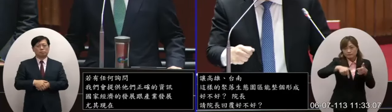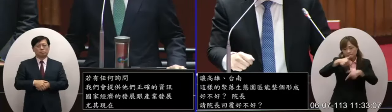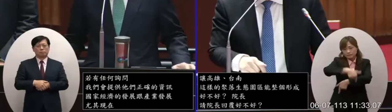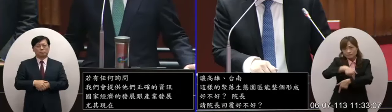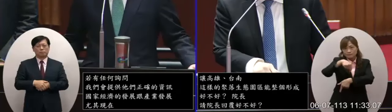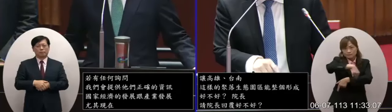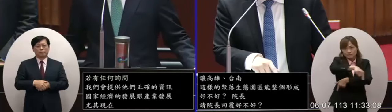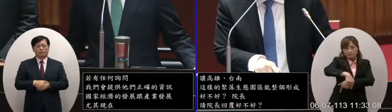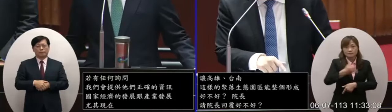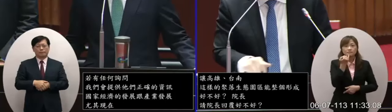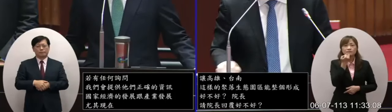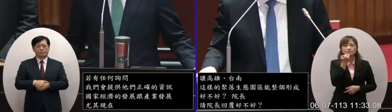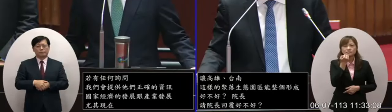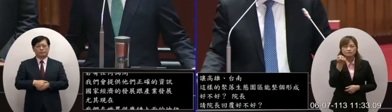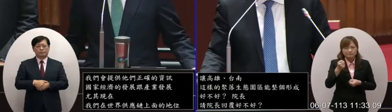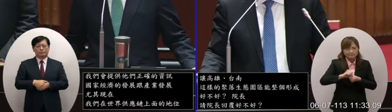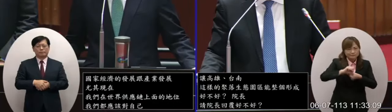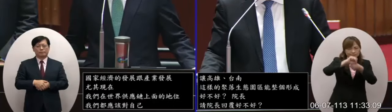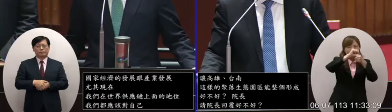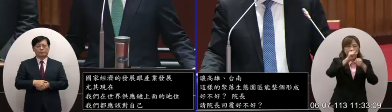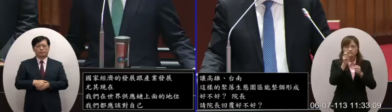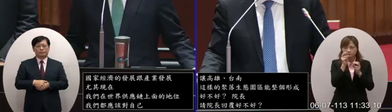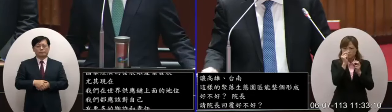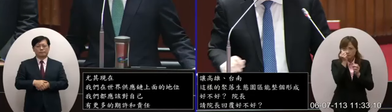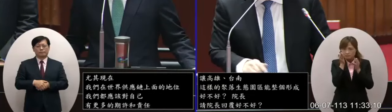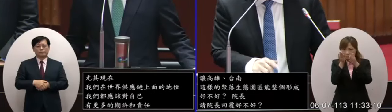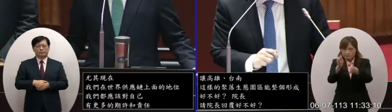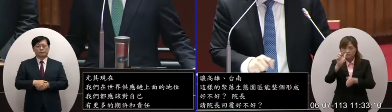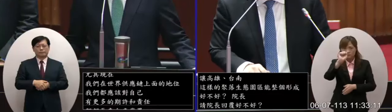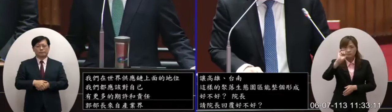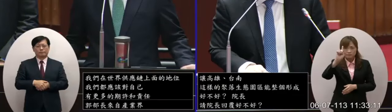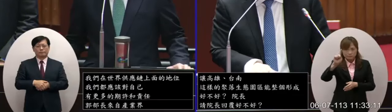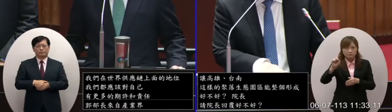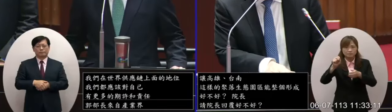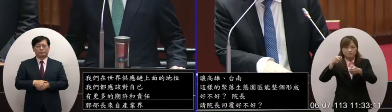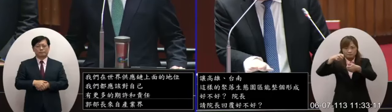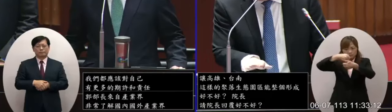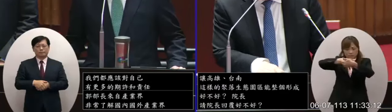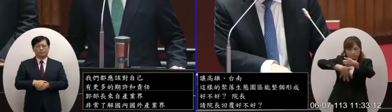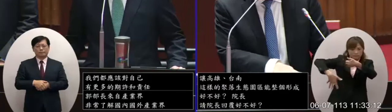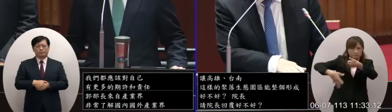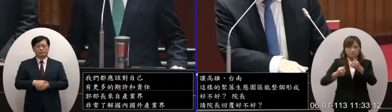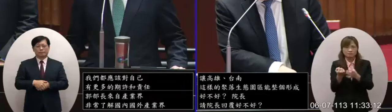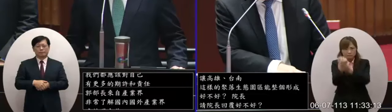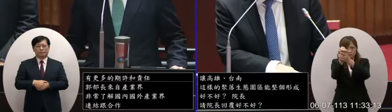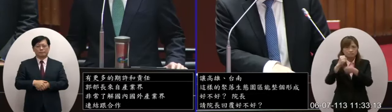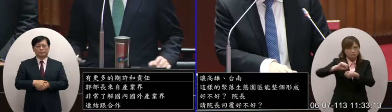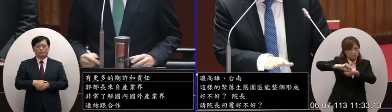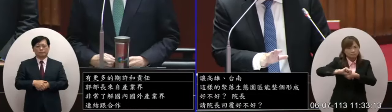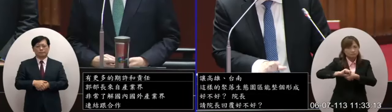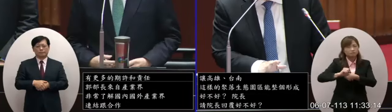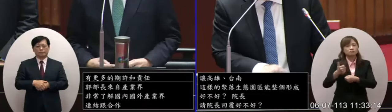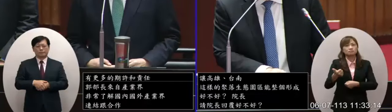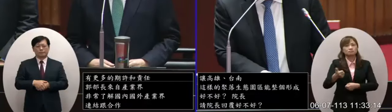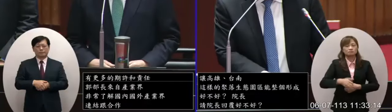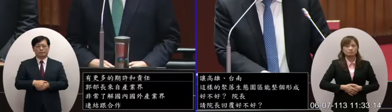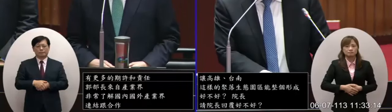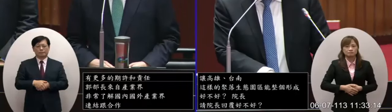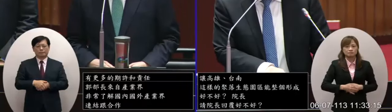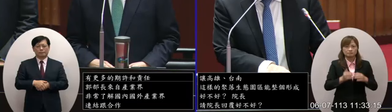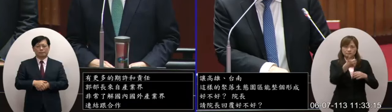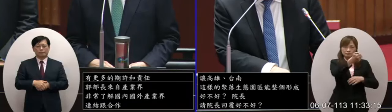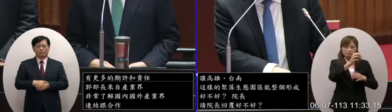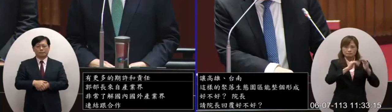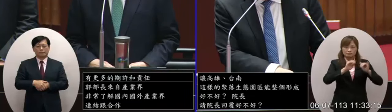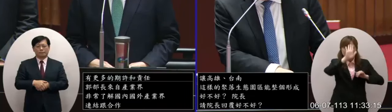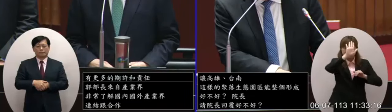好？能够有更多的这一块，特别是 AI 这一块的一个生态系的部分的支持哈。好，因为时间有限，再来是也谢谢民进党的执